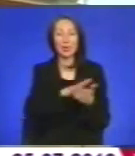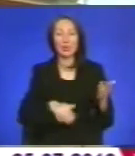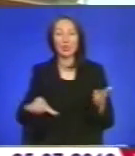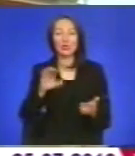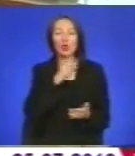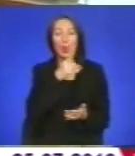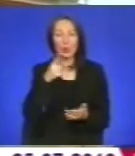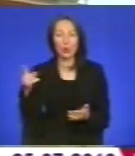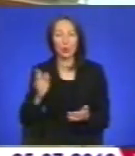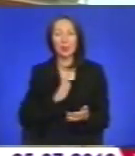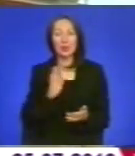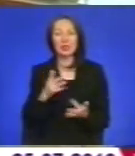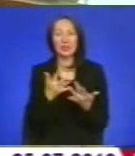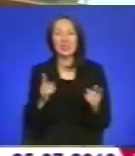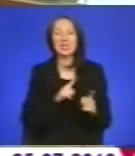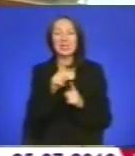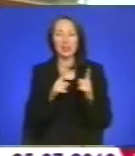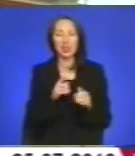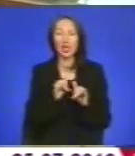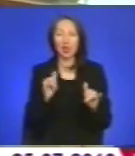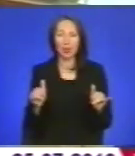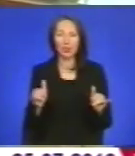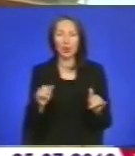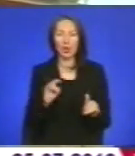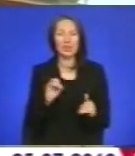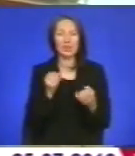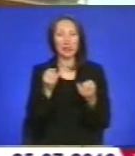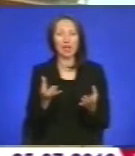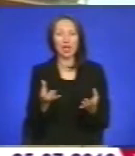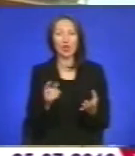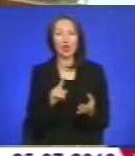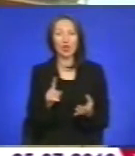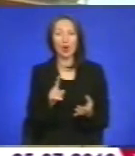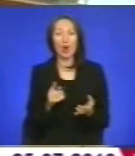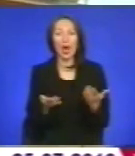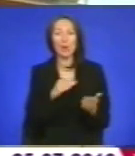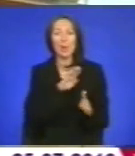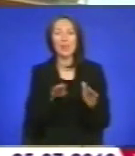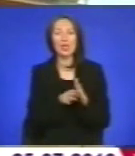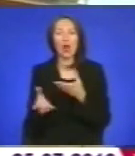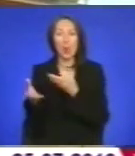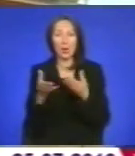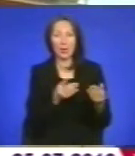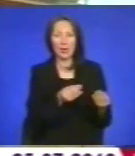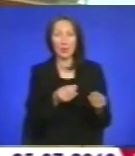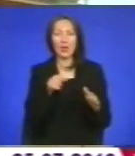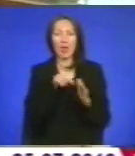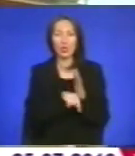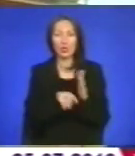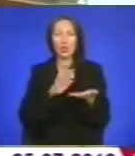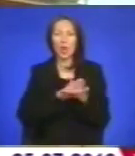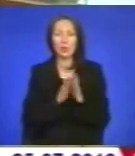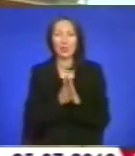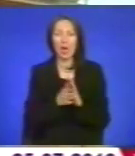періоду. Відбувалися певні зміни, певний розвиток. І, звичайно, що або під впливом якихось внутрішніх обставин, або